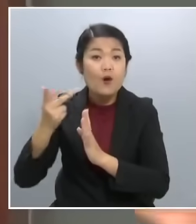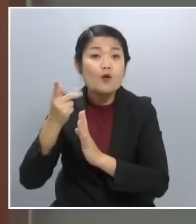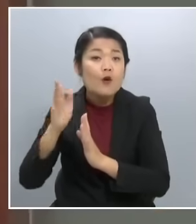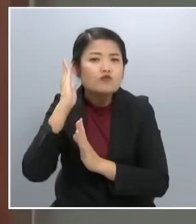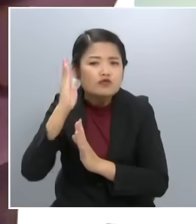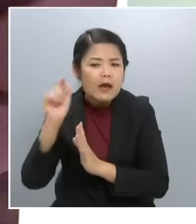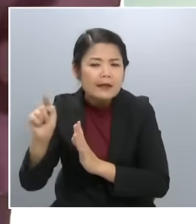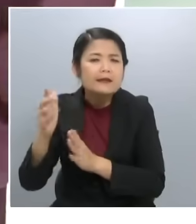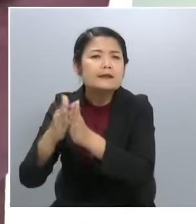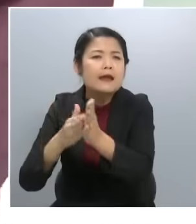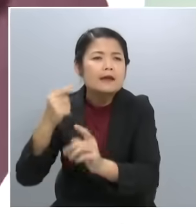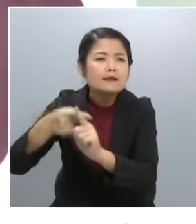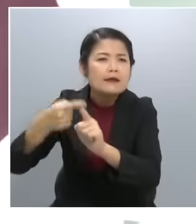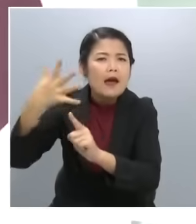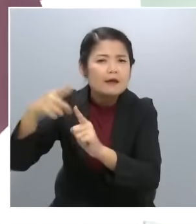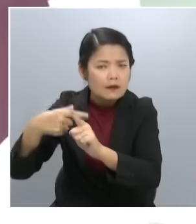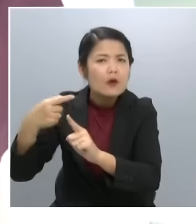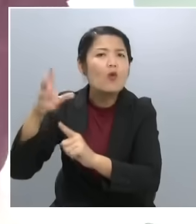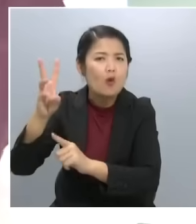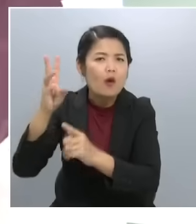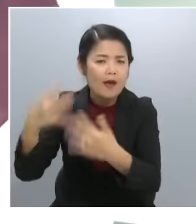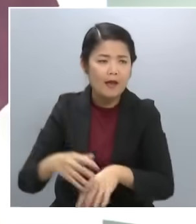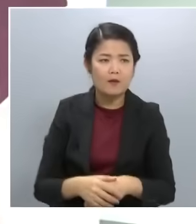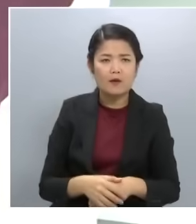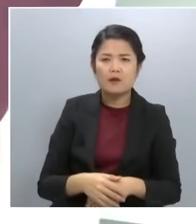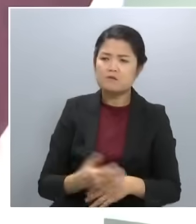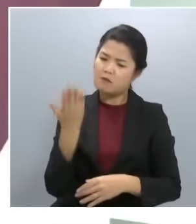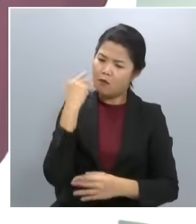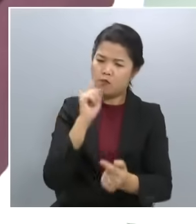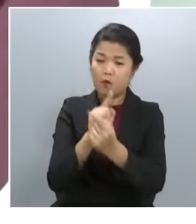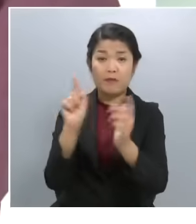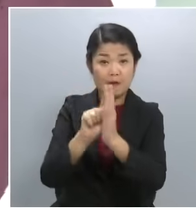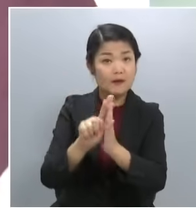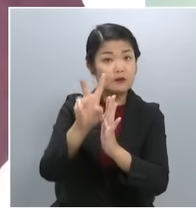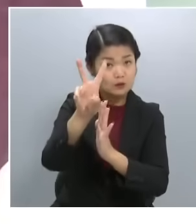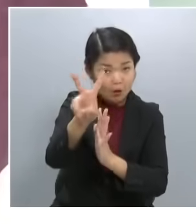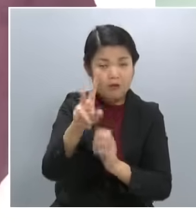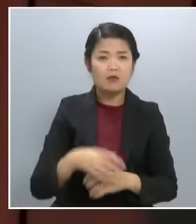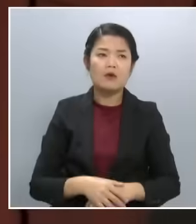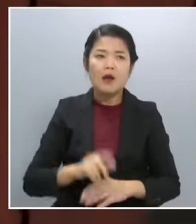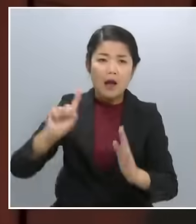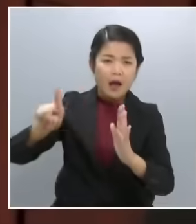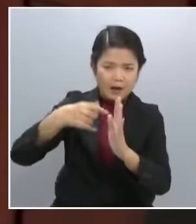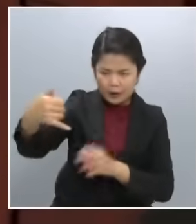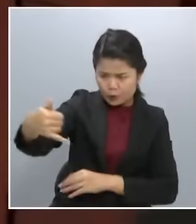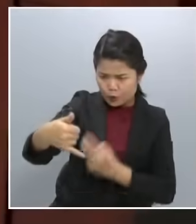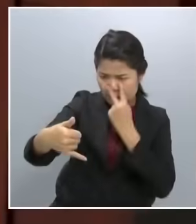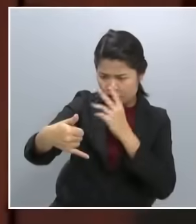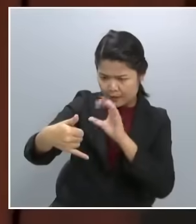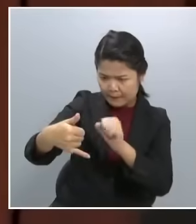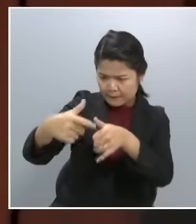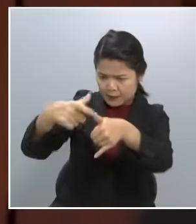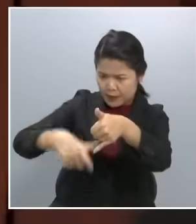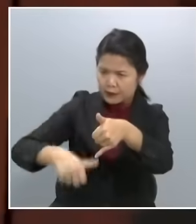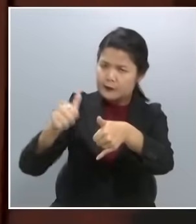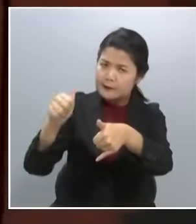เนี่ยเคยเจอกับโบ้มา 2ครั้งครั้งแรกที่ร้านอาหารวันที่เจอกันเนี่ยโบ้ดูเป็นคนดีนะดูนิ่งๆ